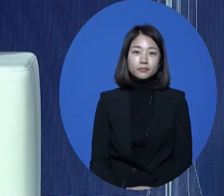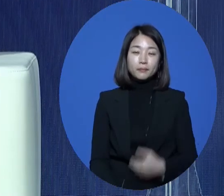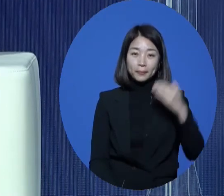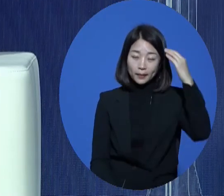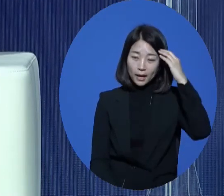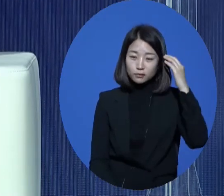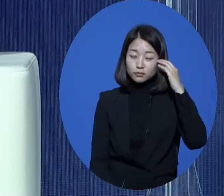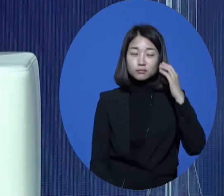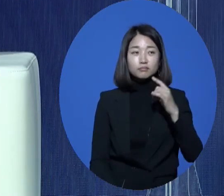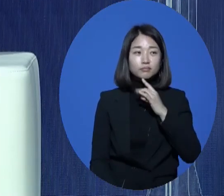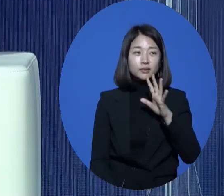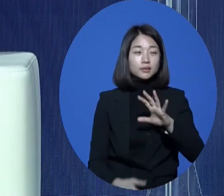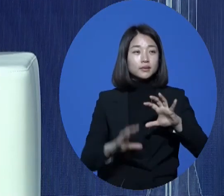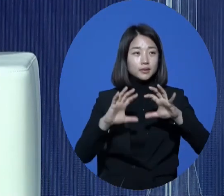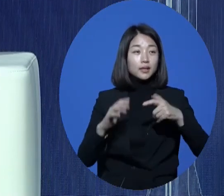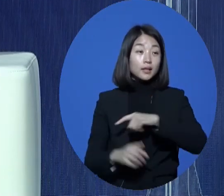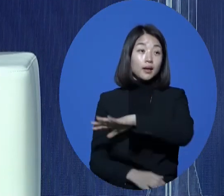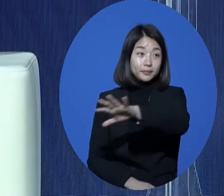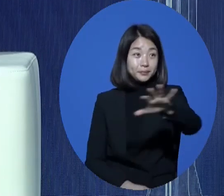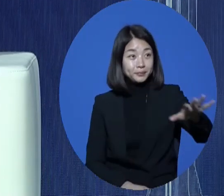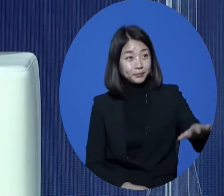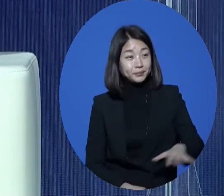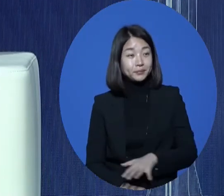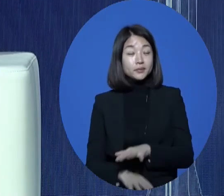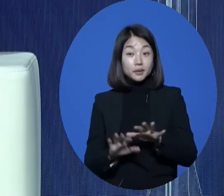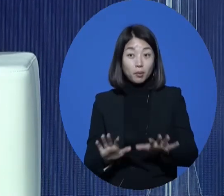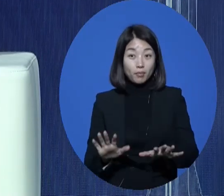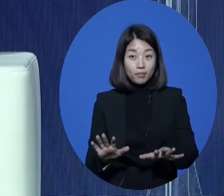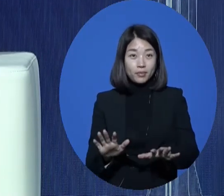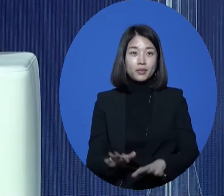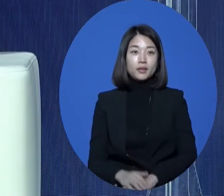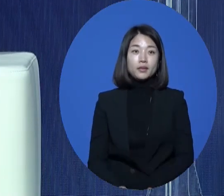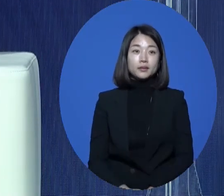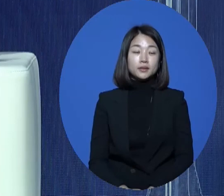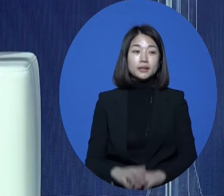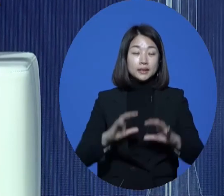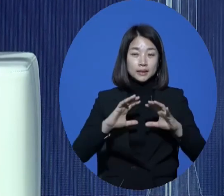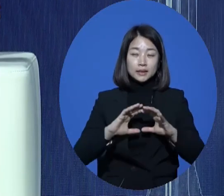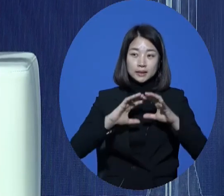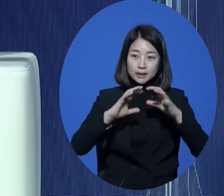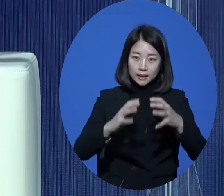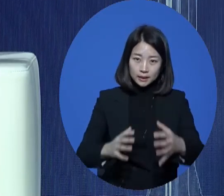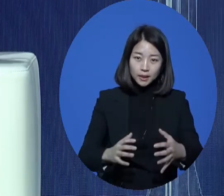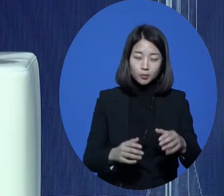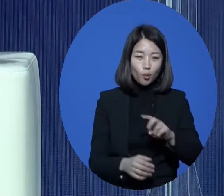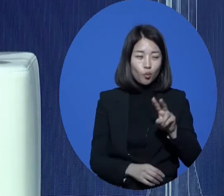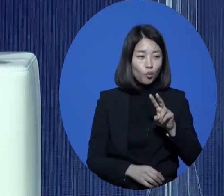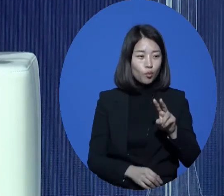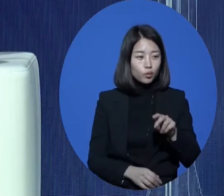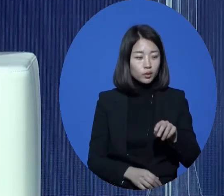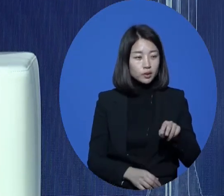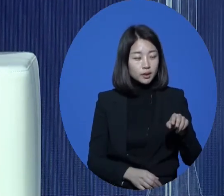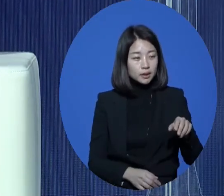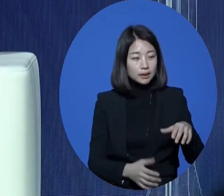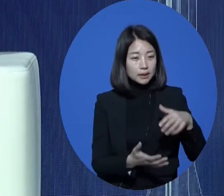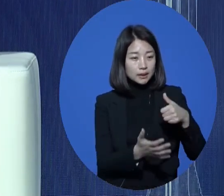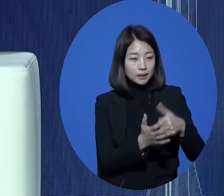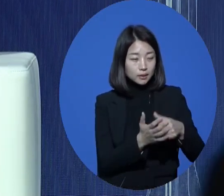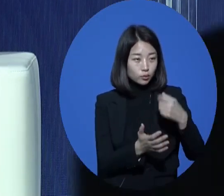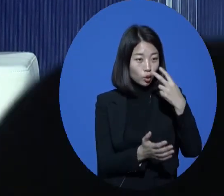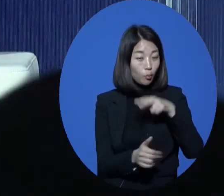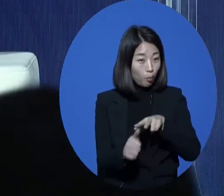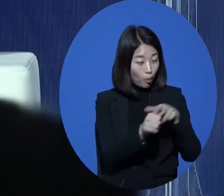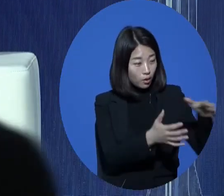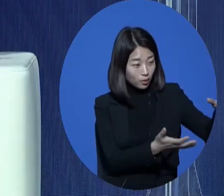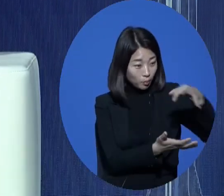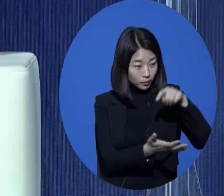한국 사회뿐만 아니라 전 국제 사회에서 이번에 세계적인 모니터링을 통해서 나왔던 그 결과에 기반한